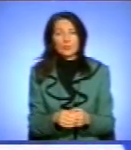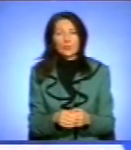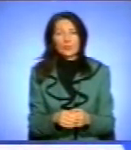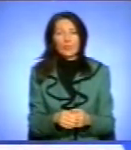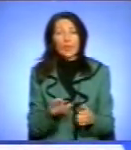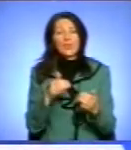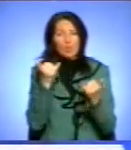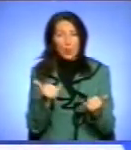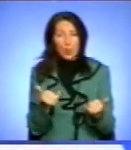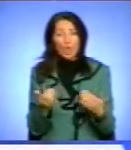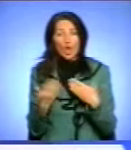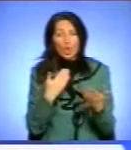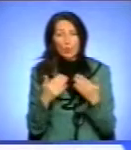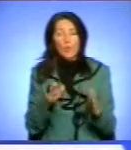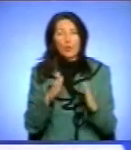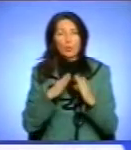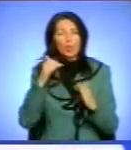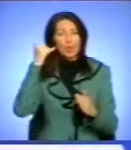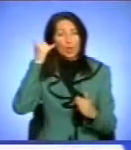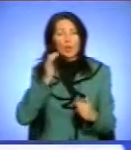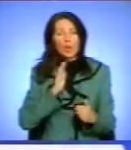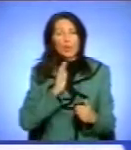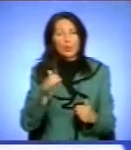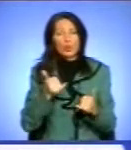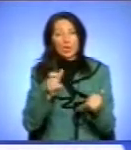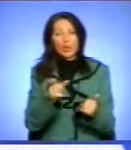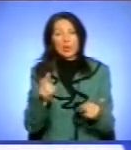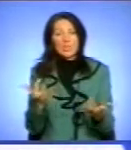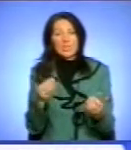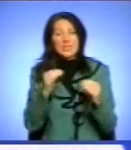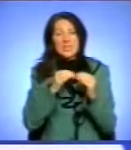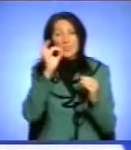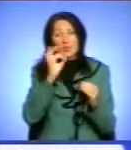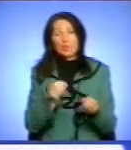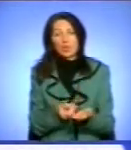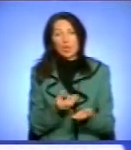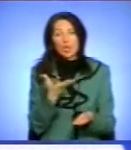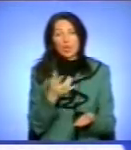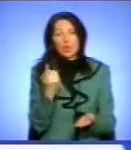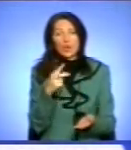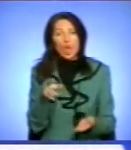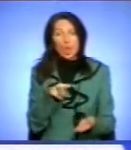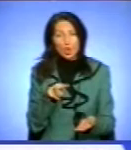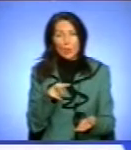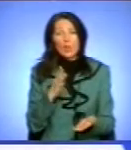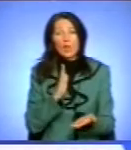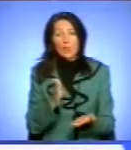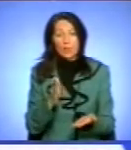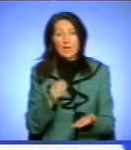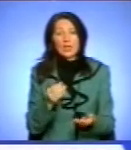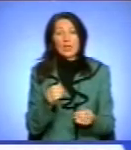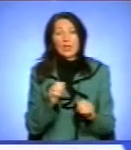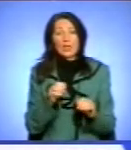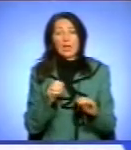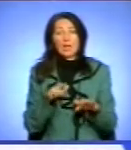Від сьогодні розмови по домашньому телефону обійдуться українцям ще на 10% дорожче. З 1 листопада набуває чинності другий